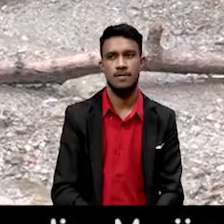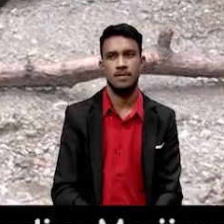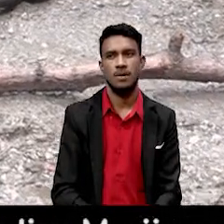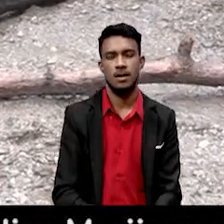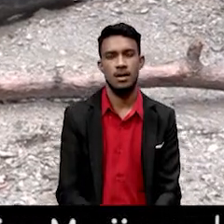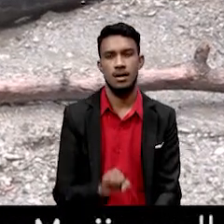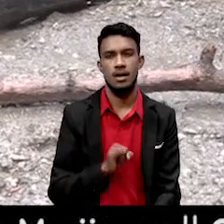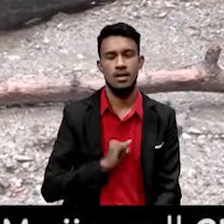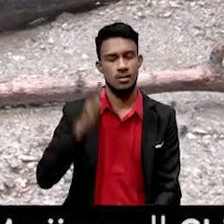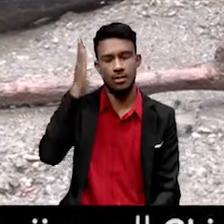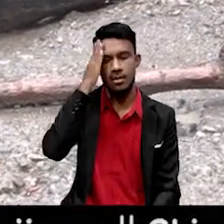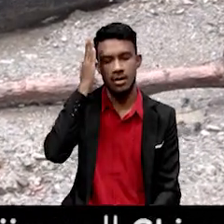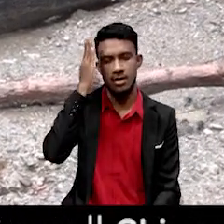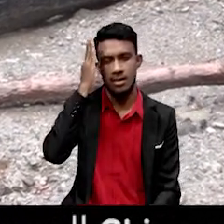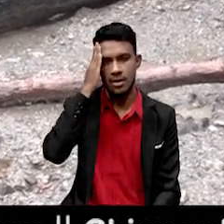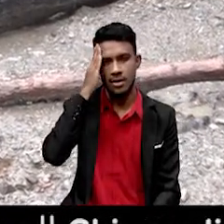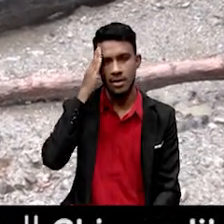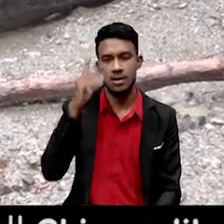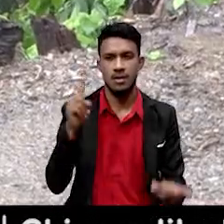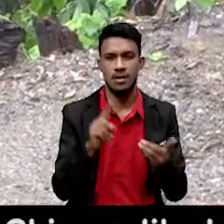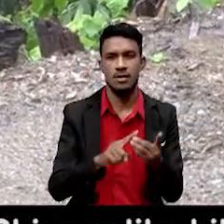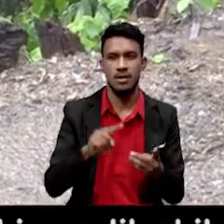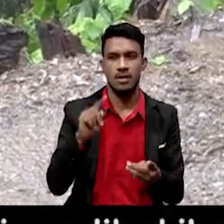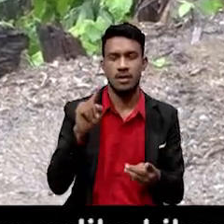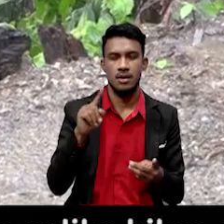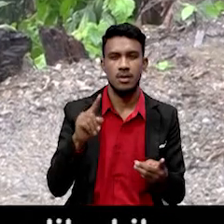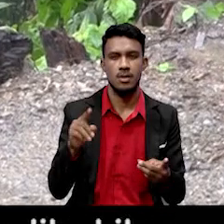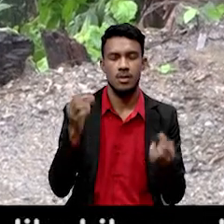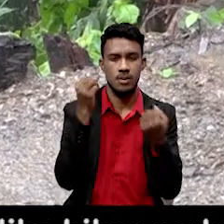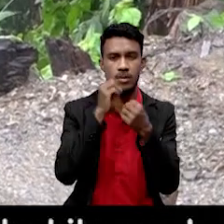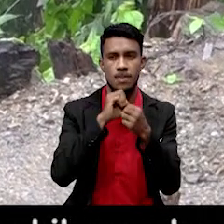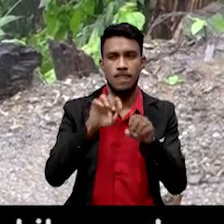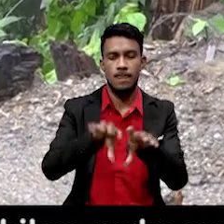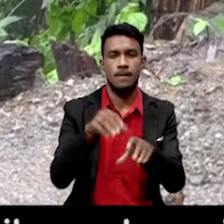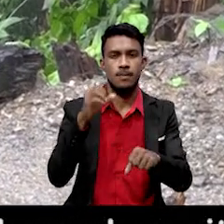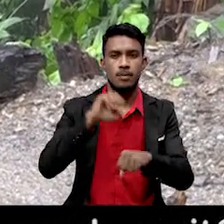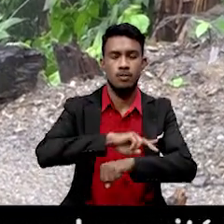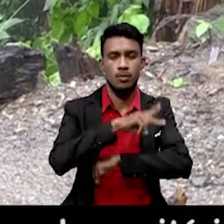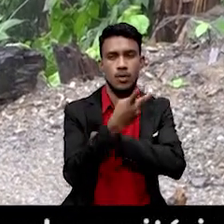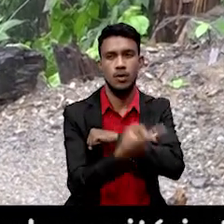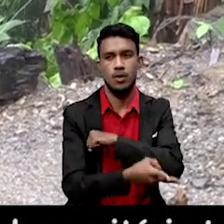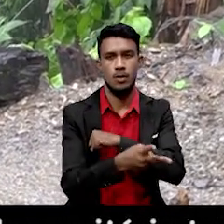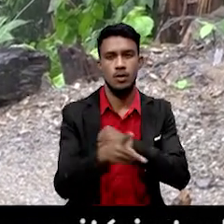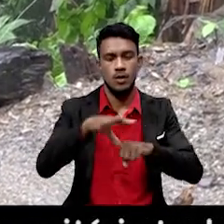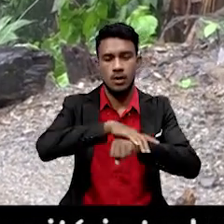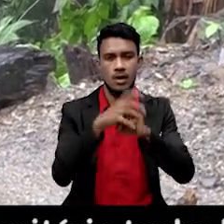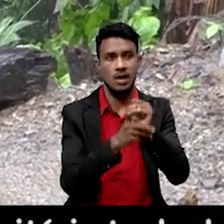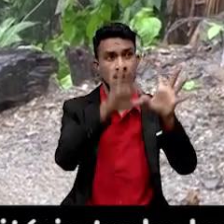Aula hatene katak derefinti dit, munu tumba, munu rai dene, munu tumba, munu